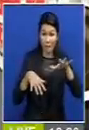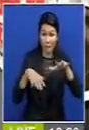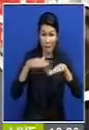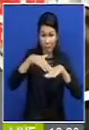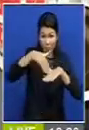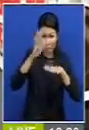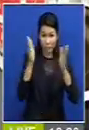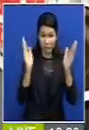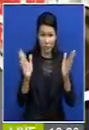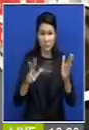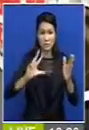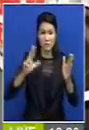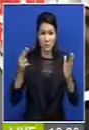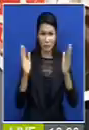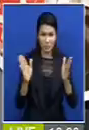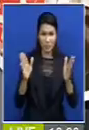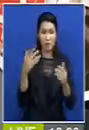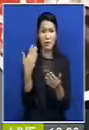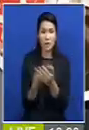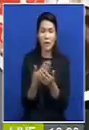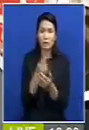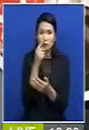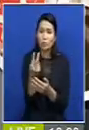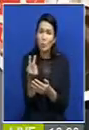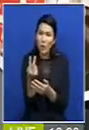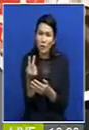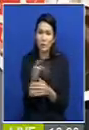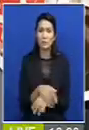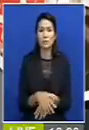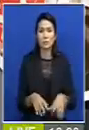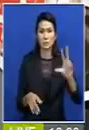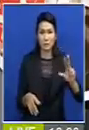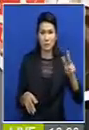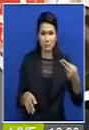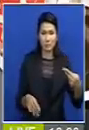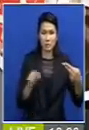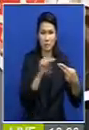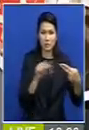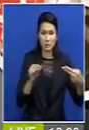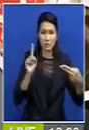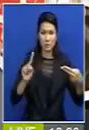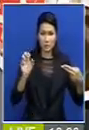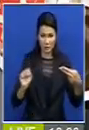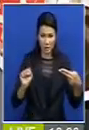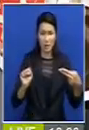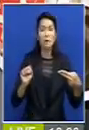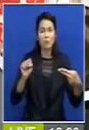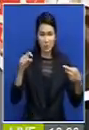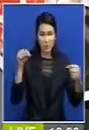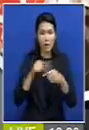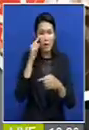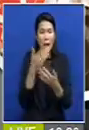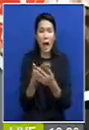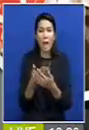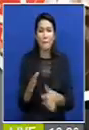ไม่เกิน 30,000 บาทจะคิดค่าธรรมเนียมเนี่ยไม่เกิน2บาทต่อครั้ง 30,000 บาทขึ้นไปจนถึงไม่เกิน 100,000 บาทเนี่ยจะอยู่ที่ไม่